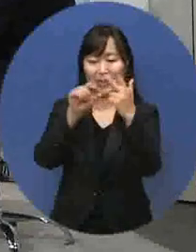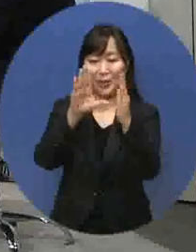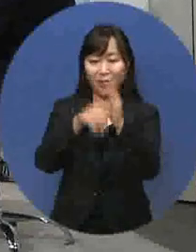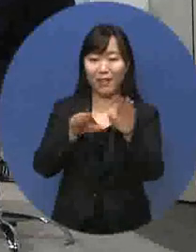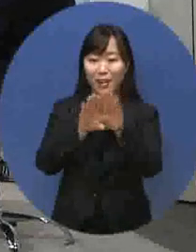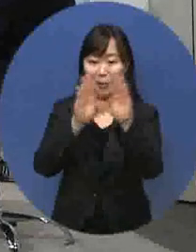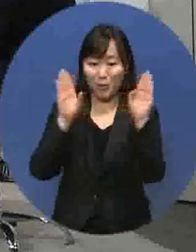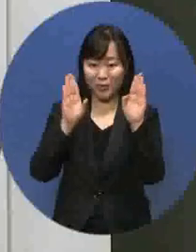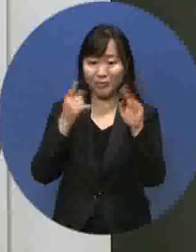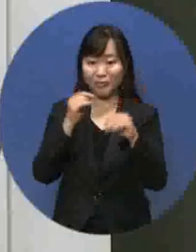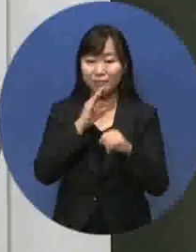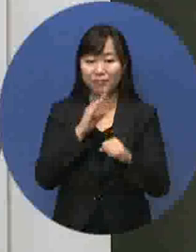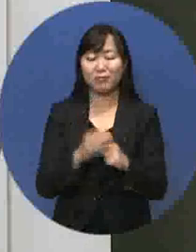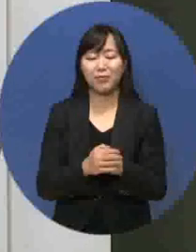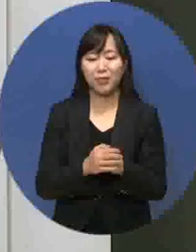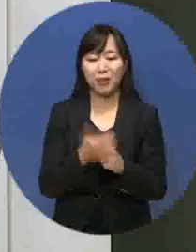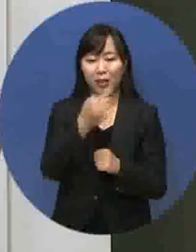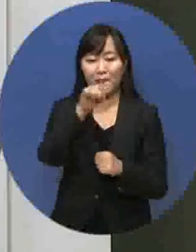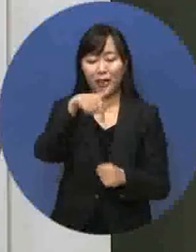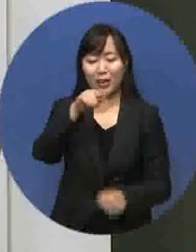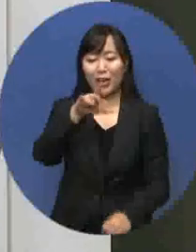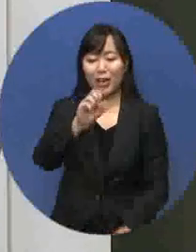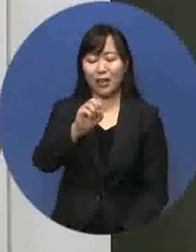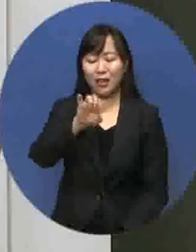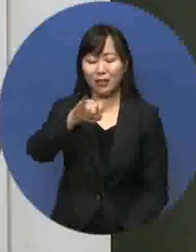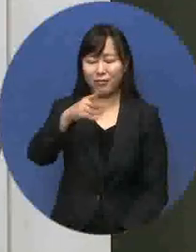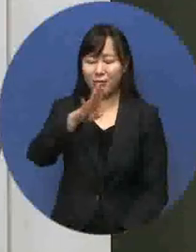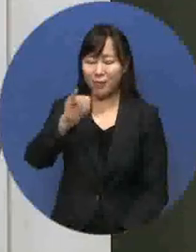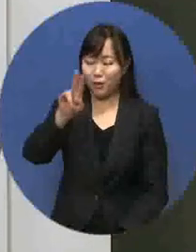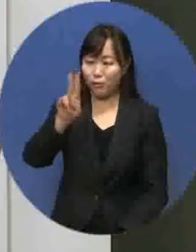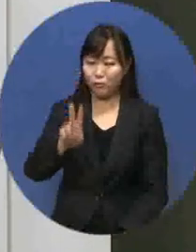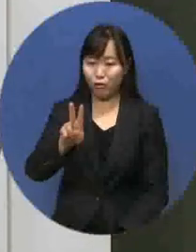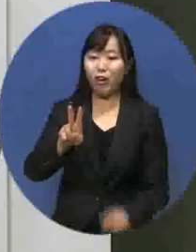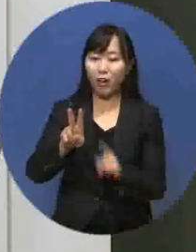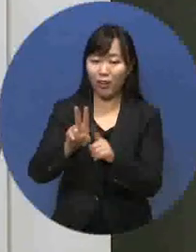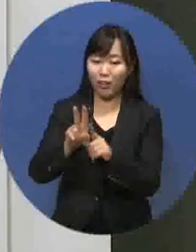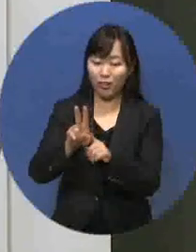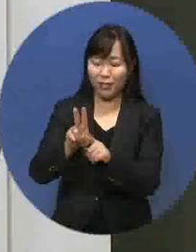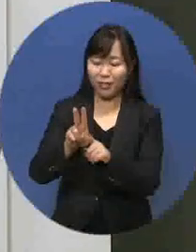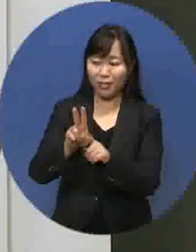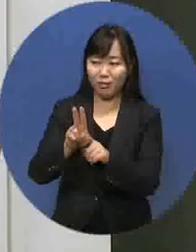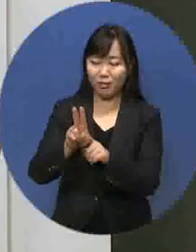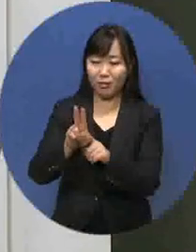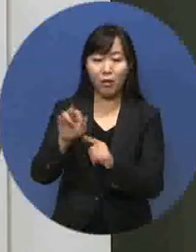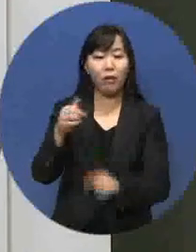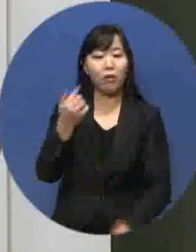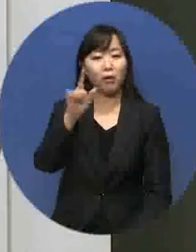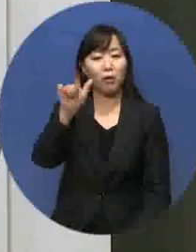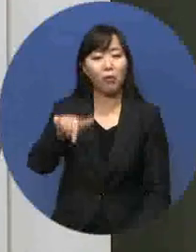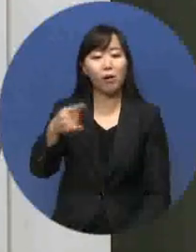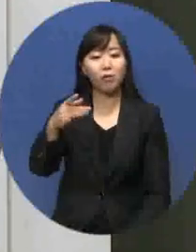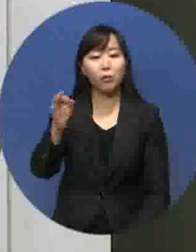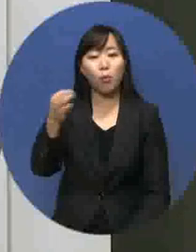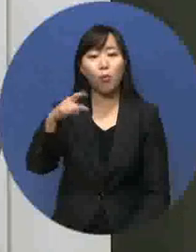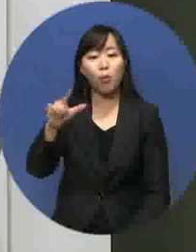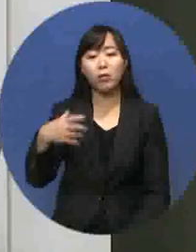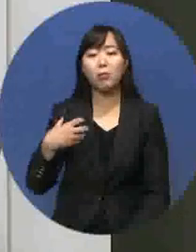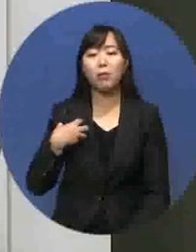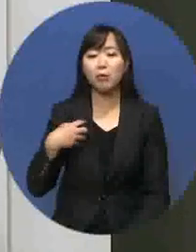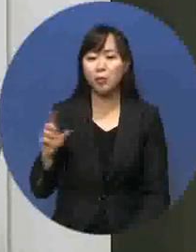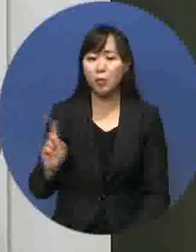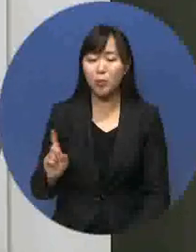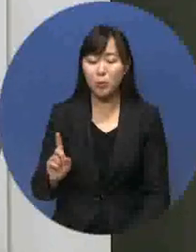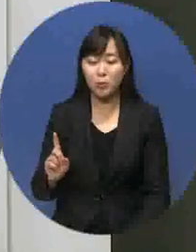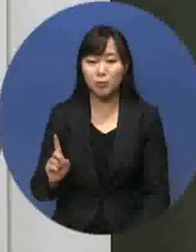개봉을 했다고 그랬죠. 예, 예. 강철비 2가 강철비 2에서 정확하게 어떤